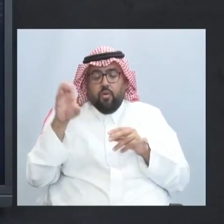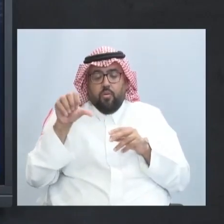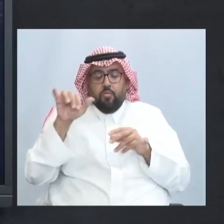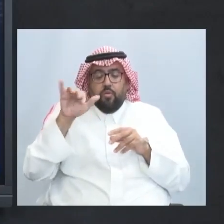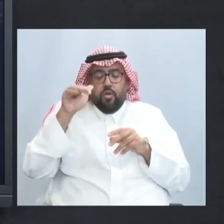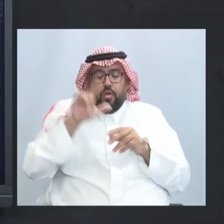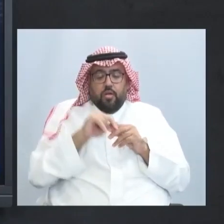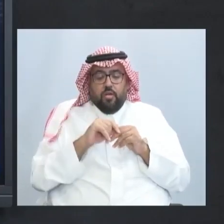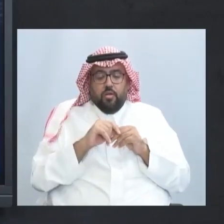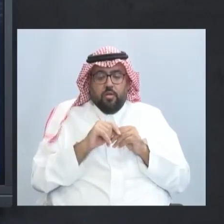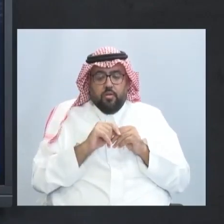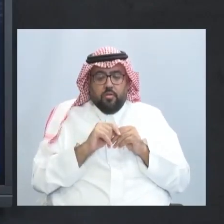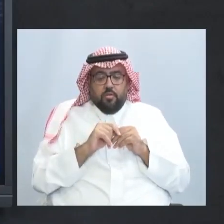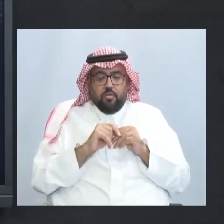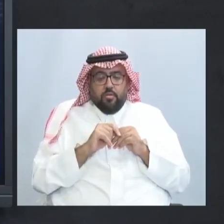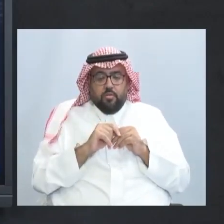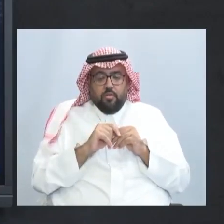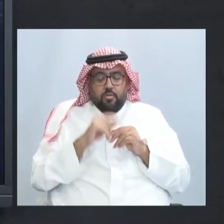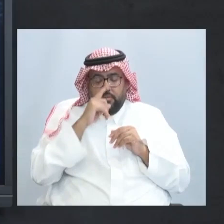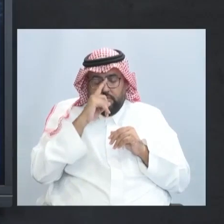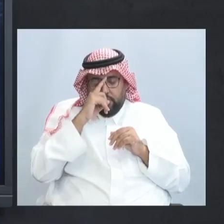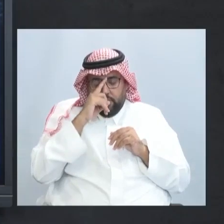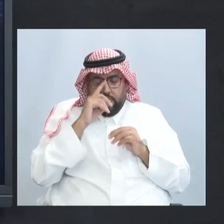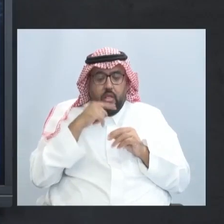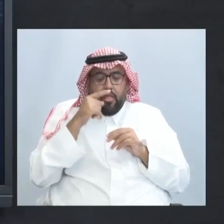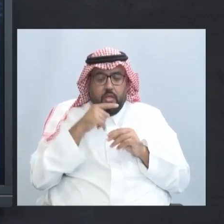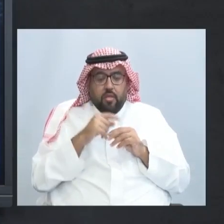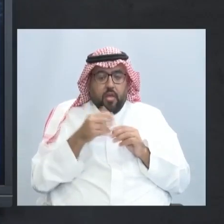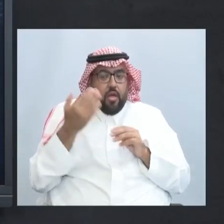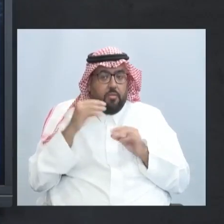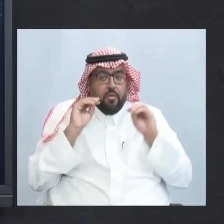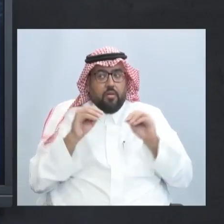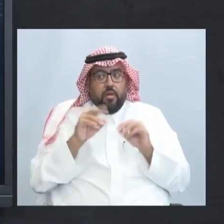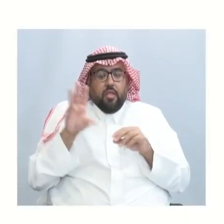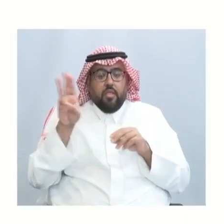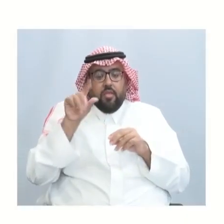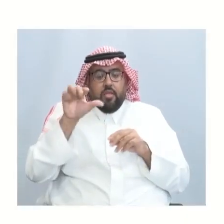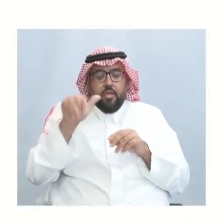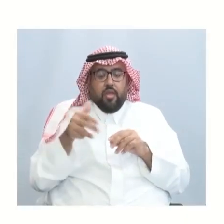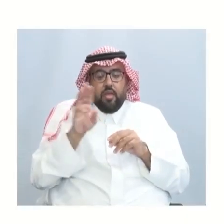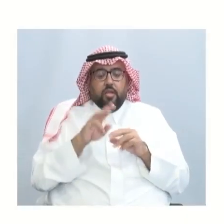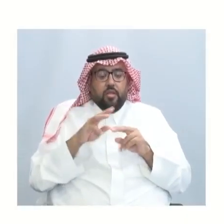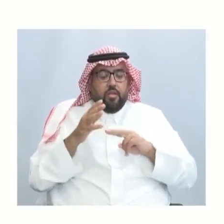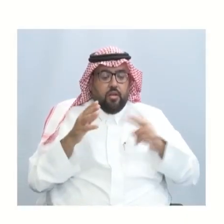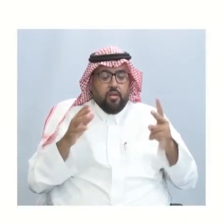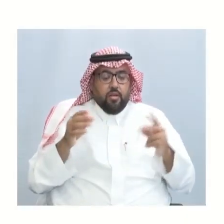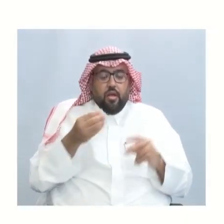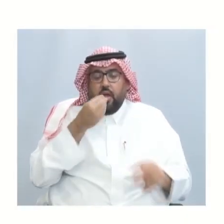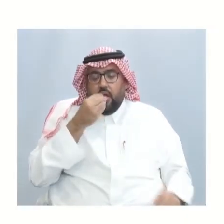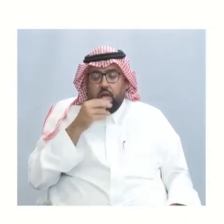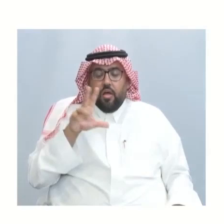عن باقي الطوائف ذكرنا قبل قليل ان الثديات تنوعت في تغذيه